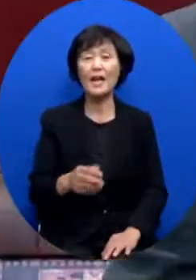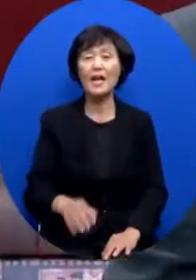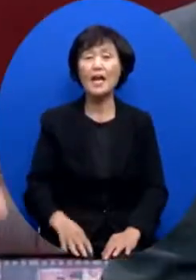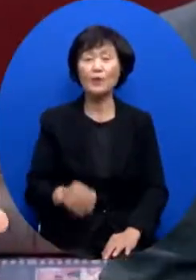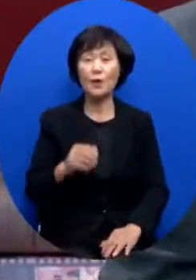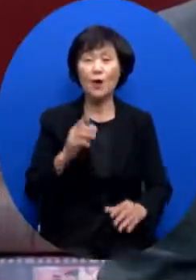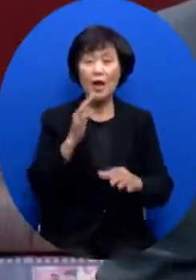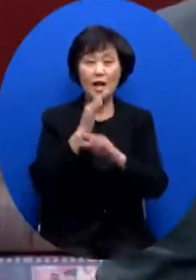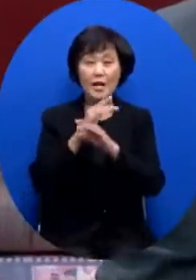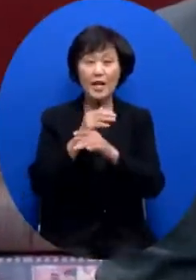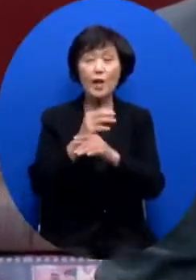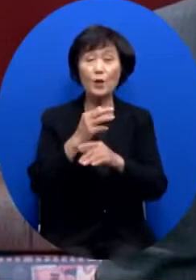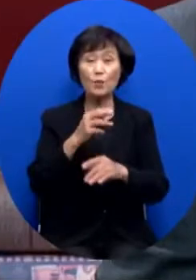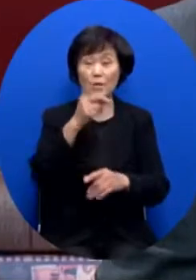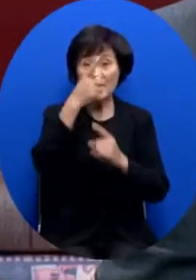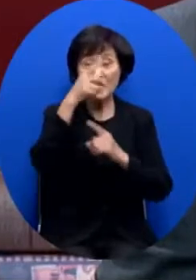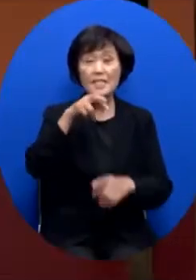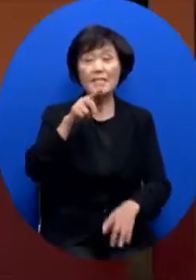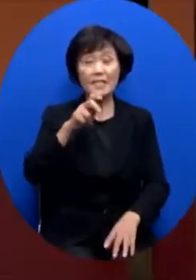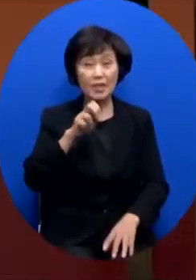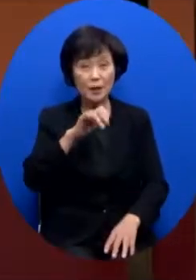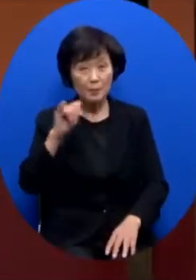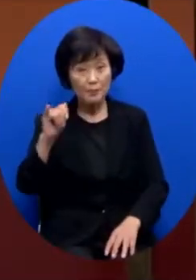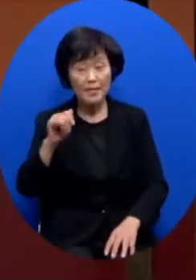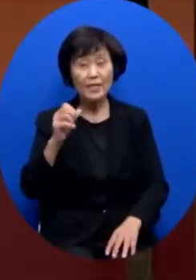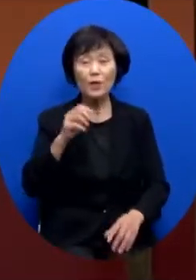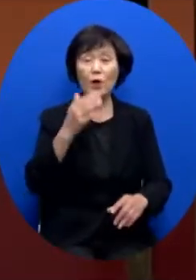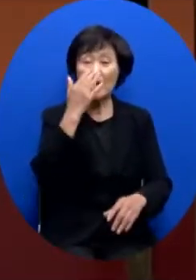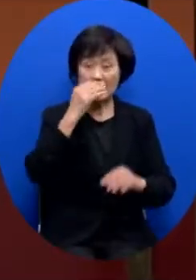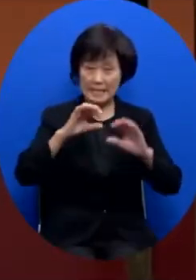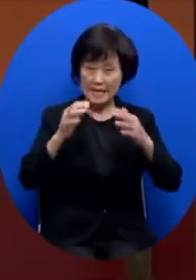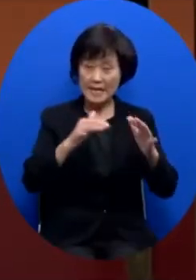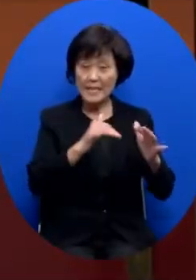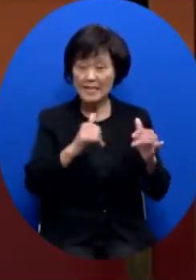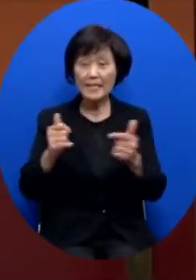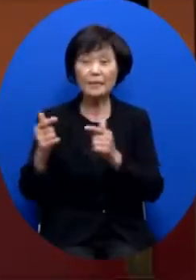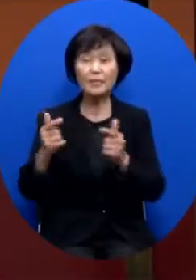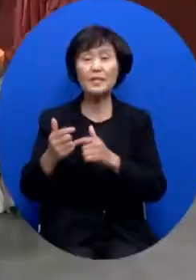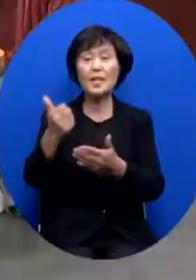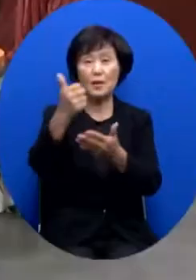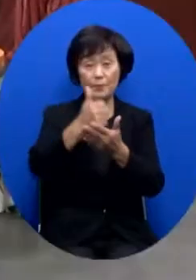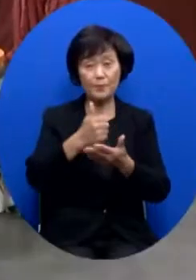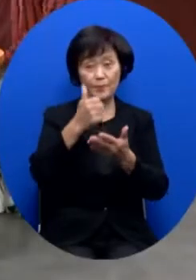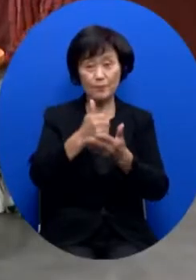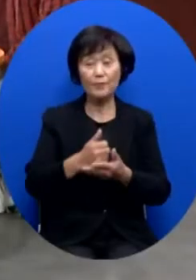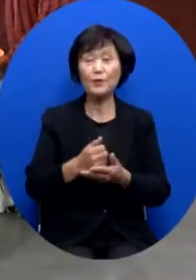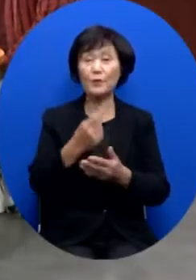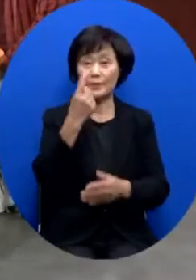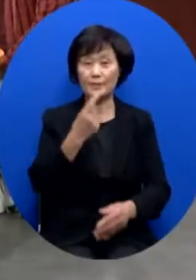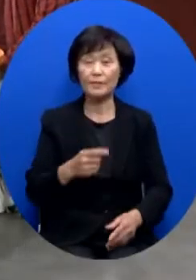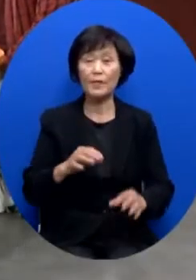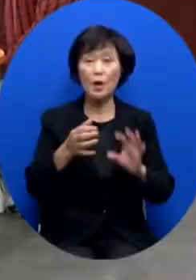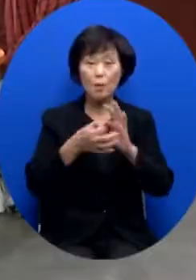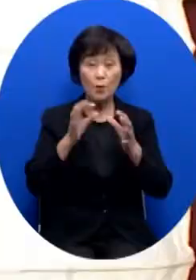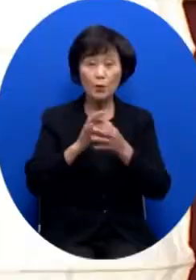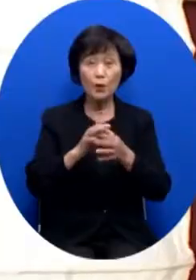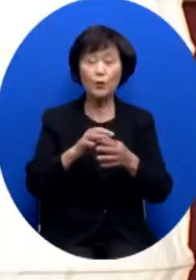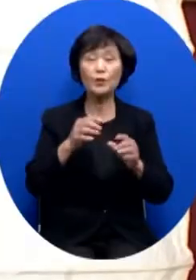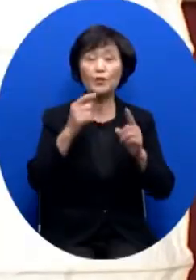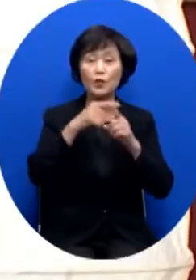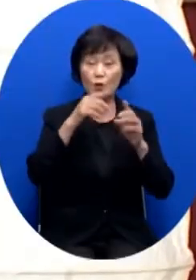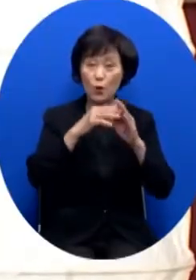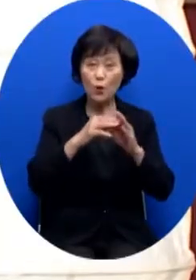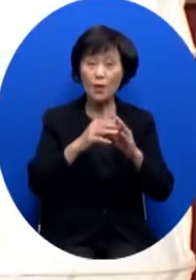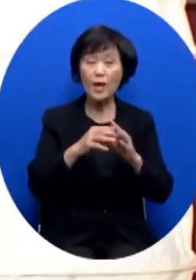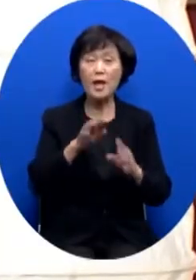개그우먼 이성미 집사, 이스라엘 출신 하임 헬르적 등이 패널로 등장합니다. 포도원 교회 김문훈 목사와